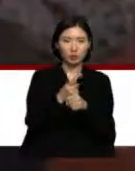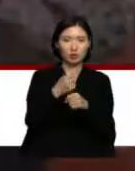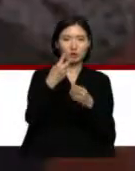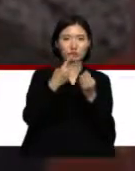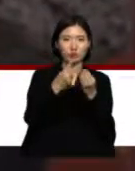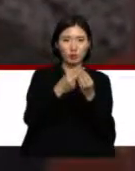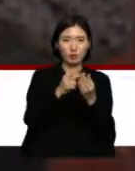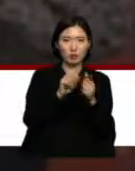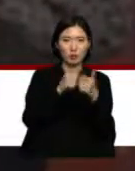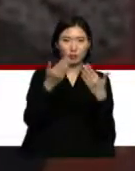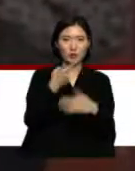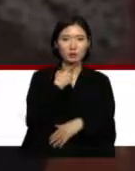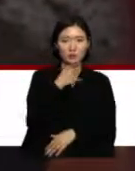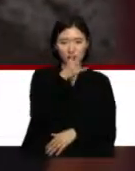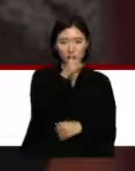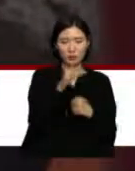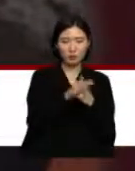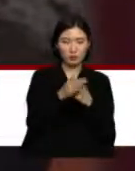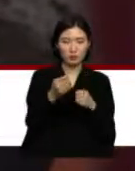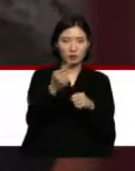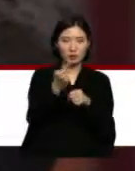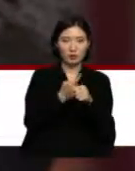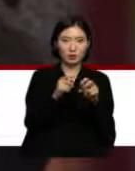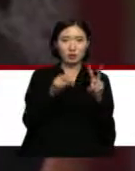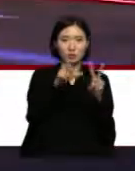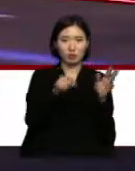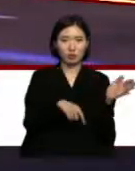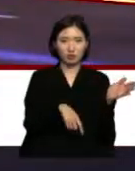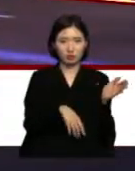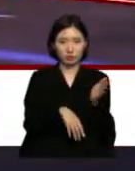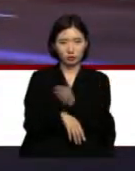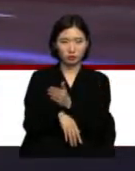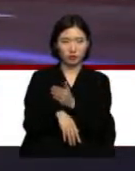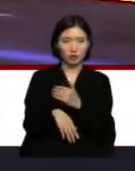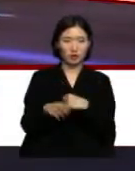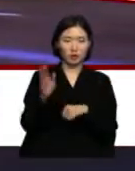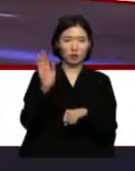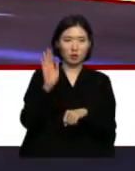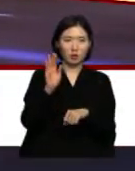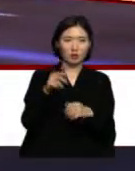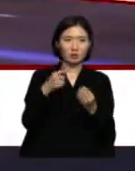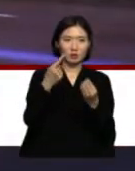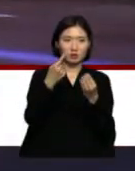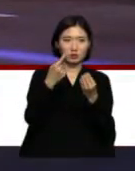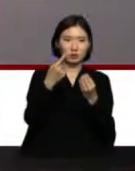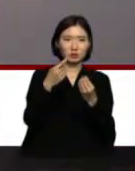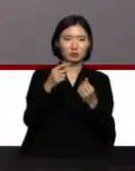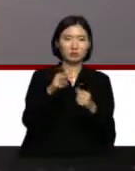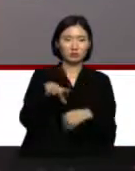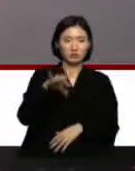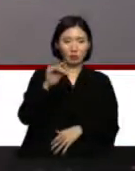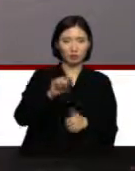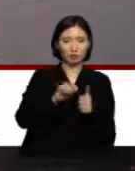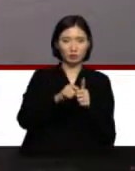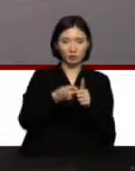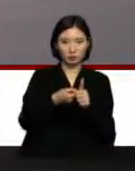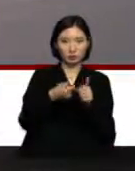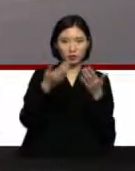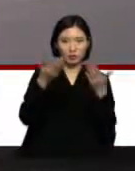징수로 처분을 받은 상태라 지난해 2월부터 시작된 택시 부당 요금 삼진아웃 제도의 첫 처분 사례로